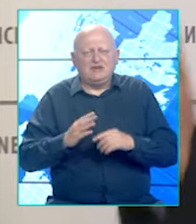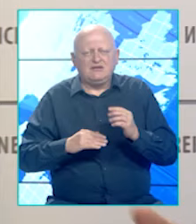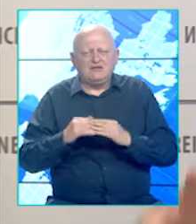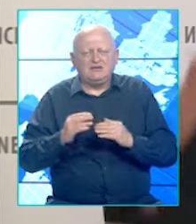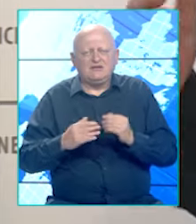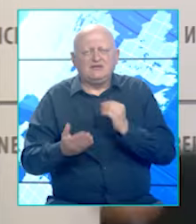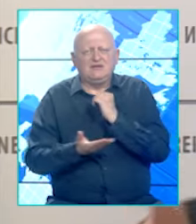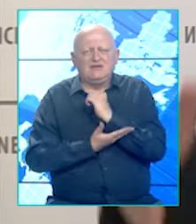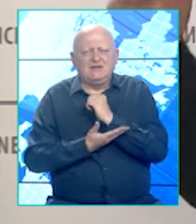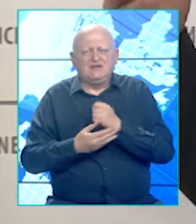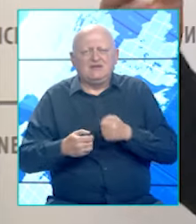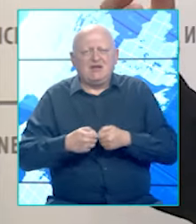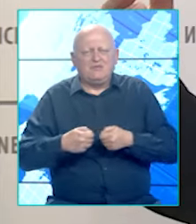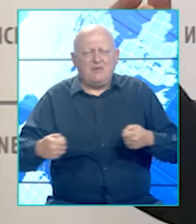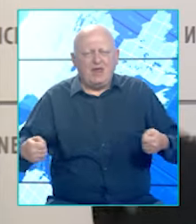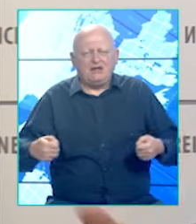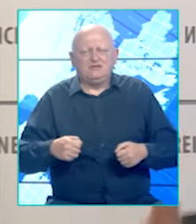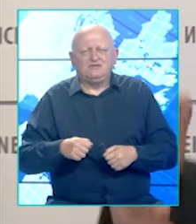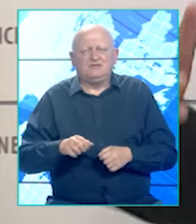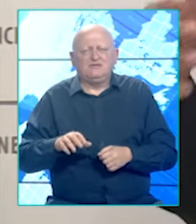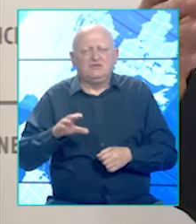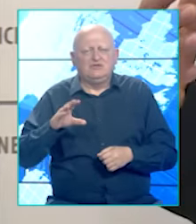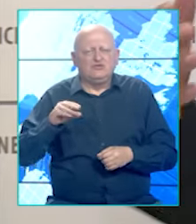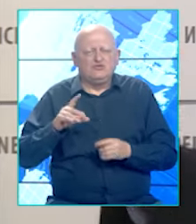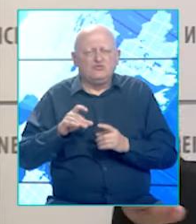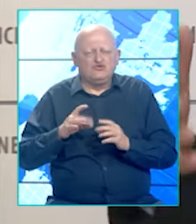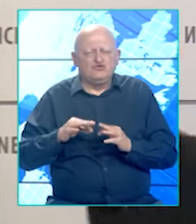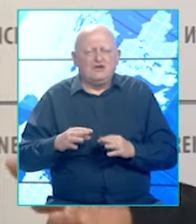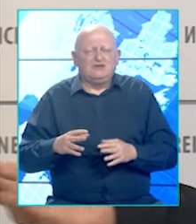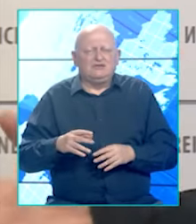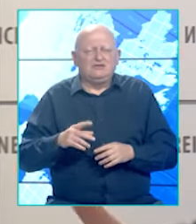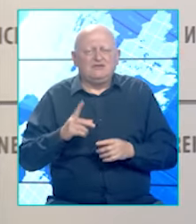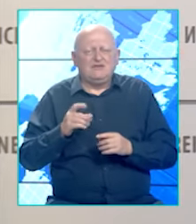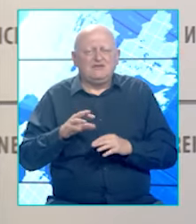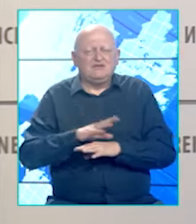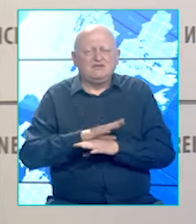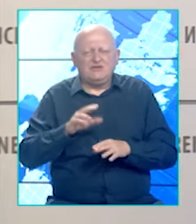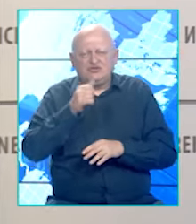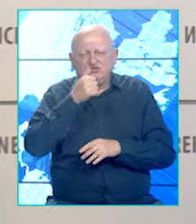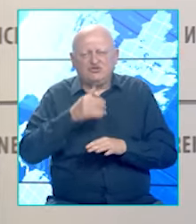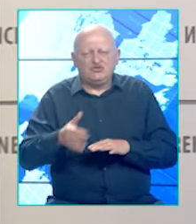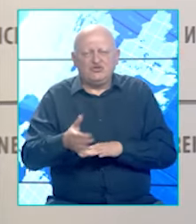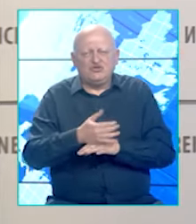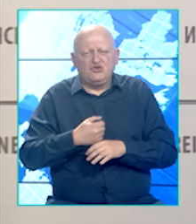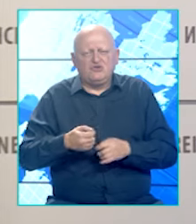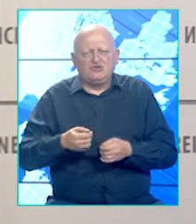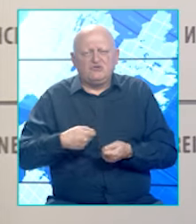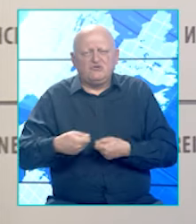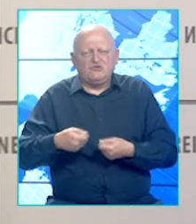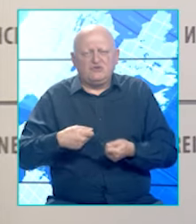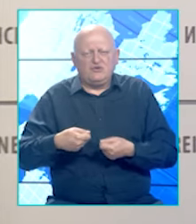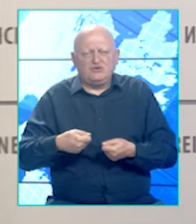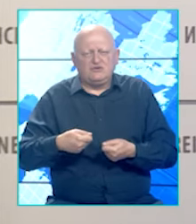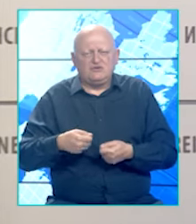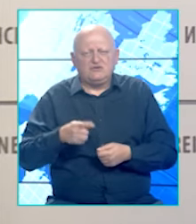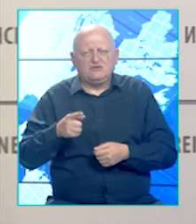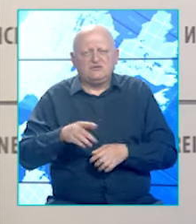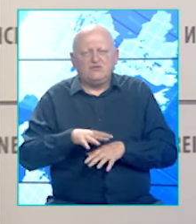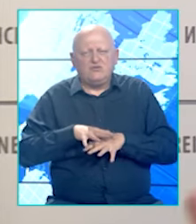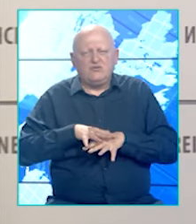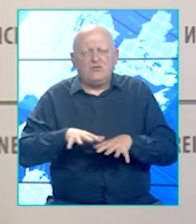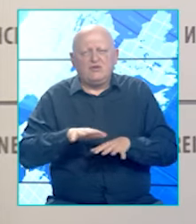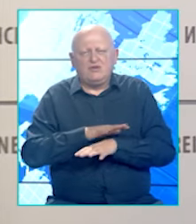materijala, od drveta, platna, spužve i tako dalje, iverice i svega onoga što se koristi u proizvodnji, do tog da su